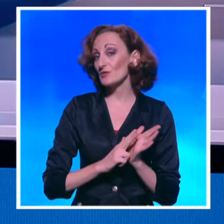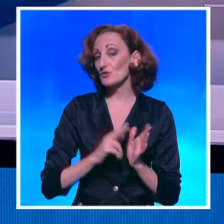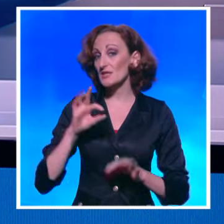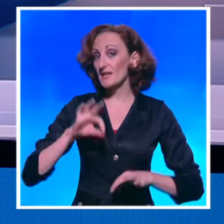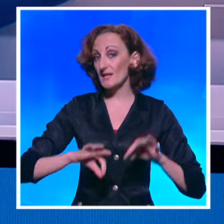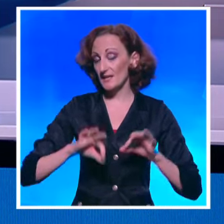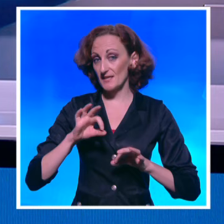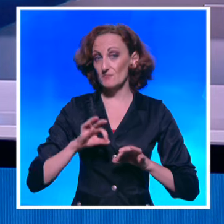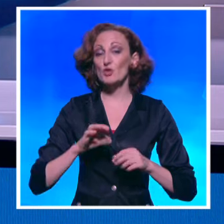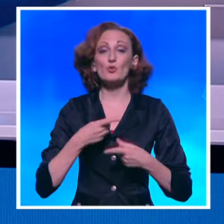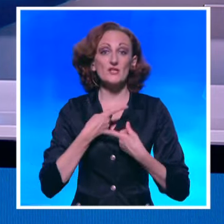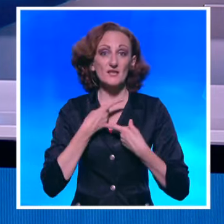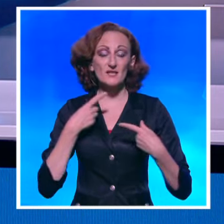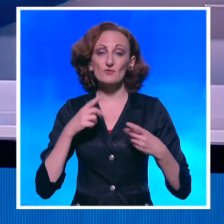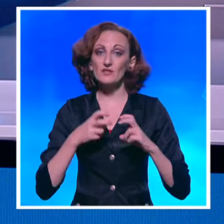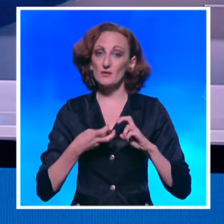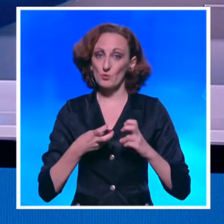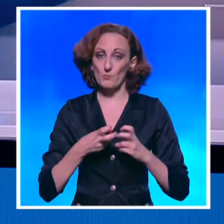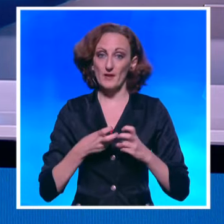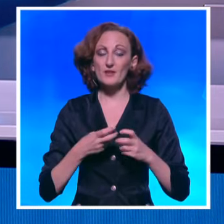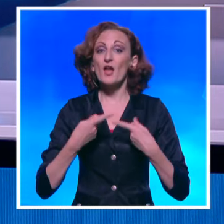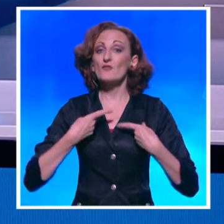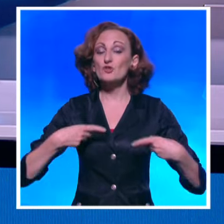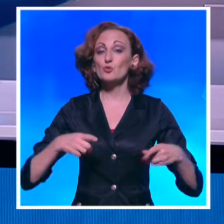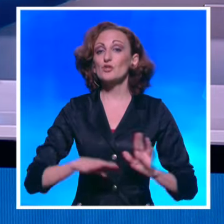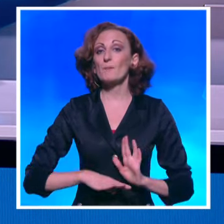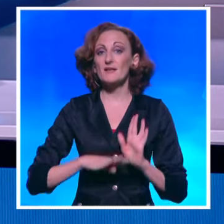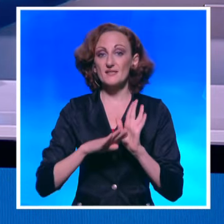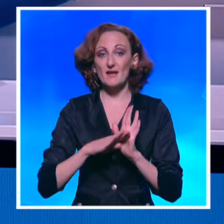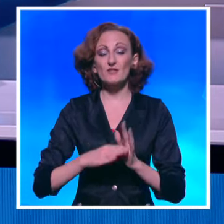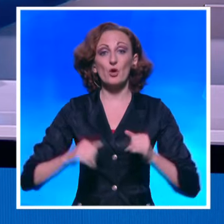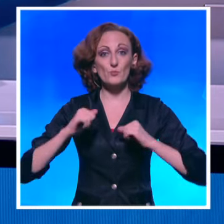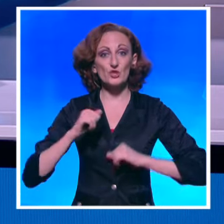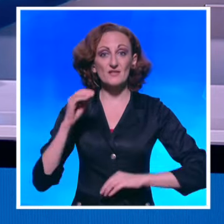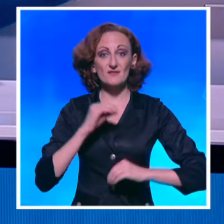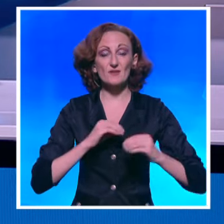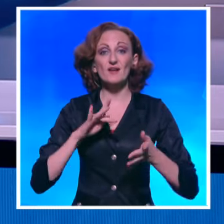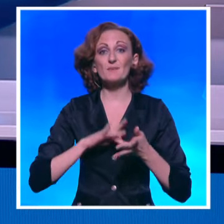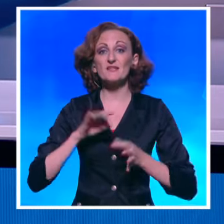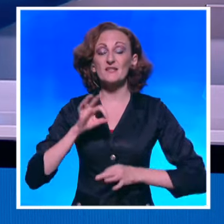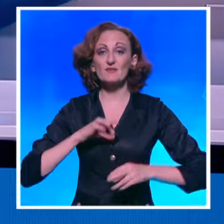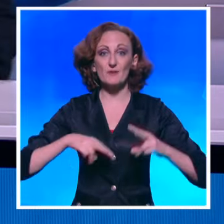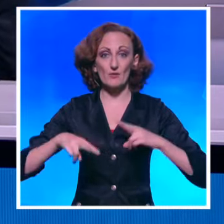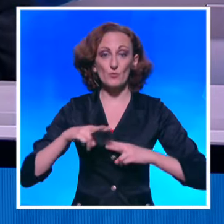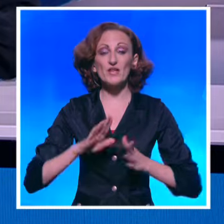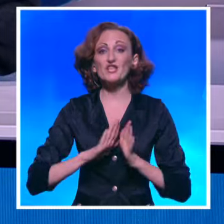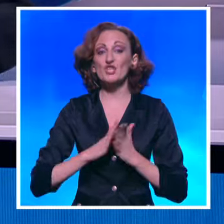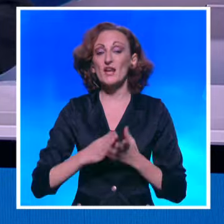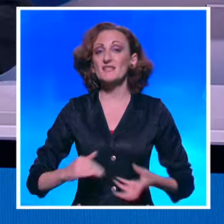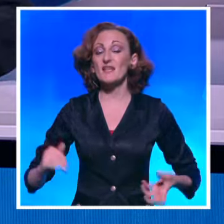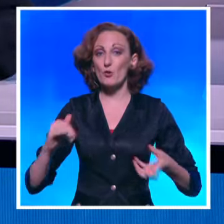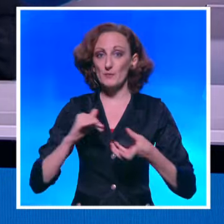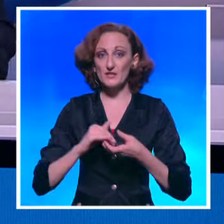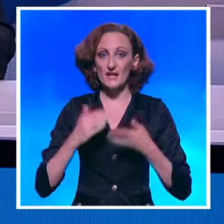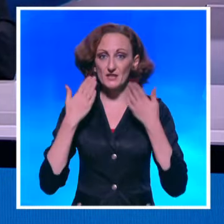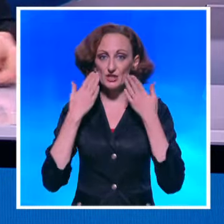са рисковете и проблемите? В студиото е представителят на Обществения съвет към Централната избирателна комисия и член на Обединение честни